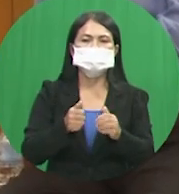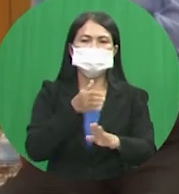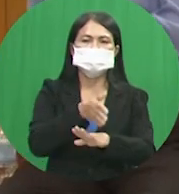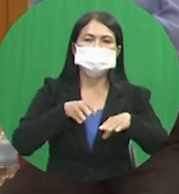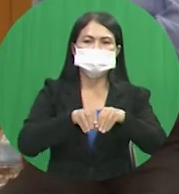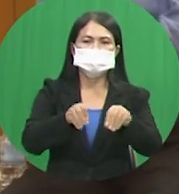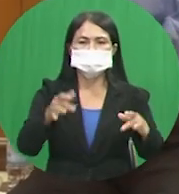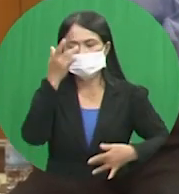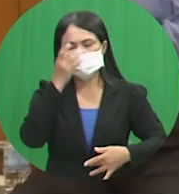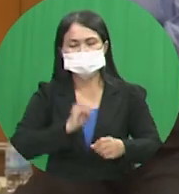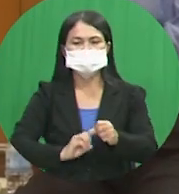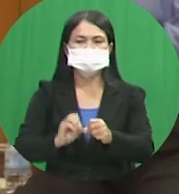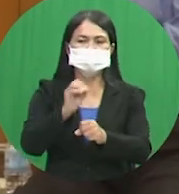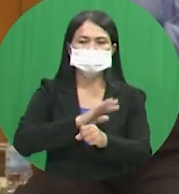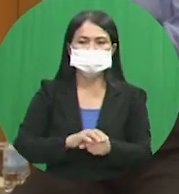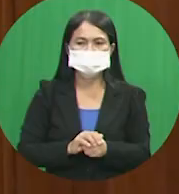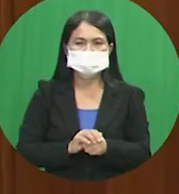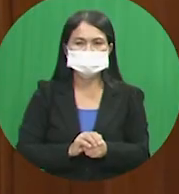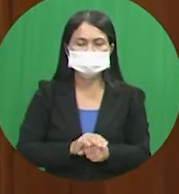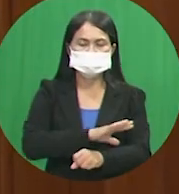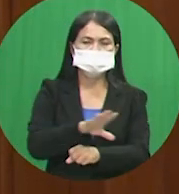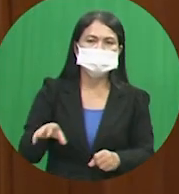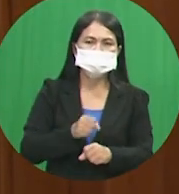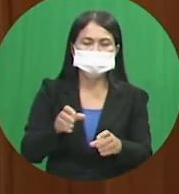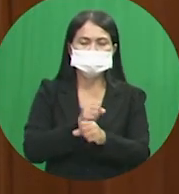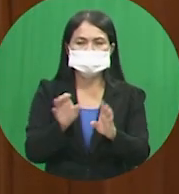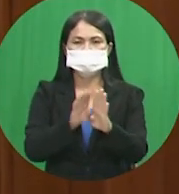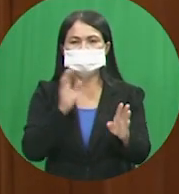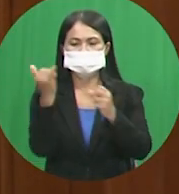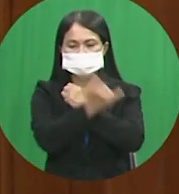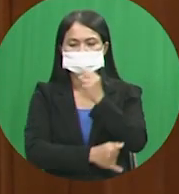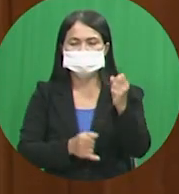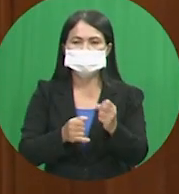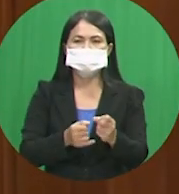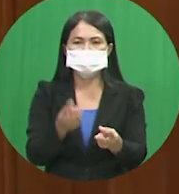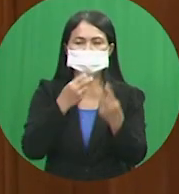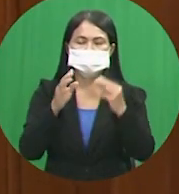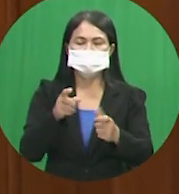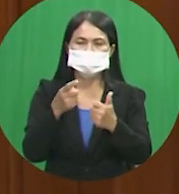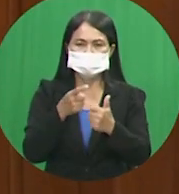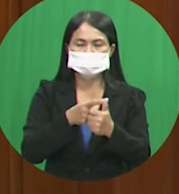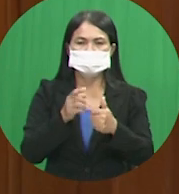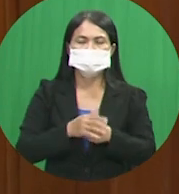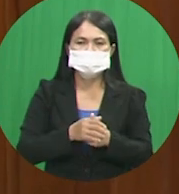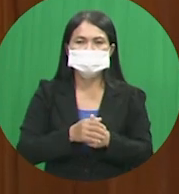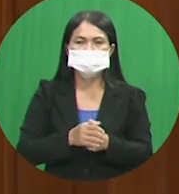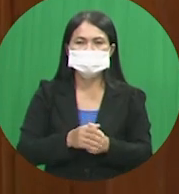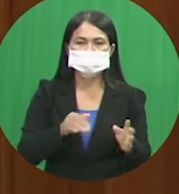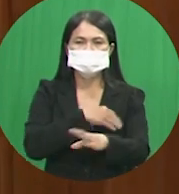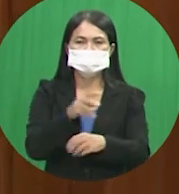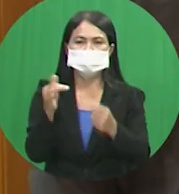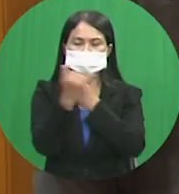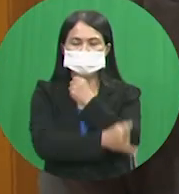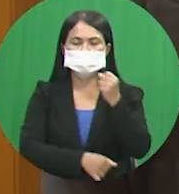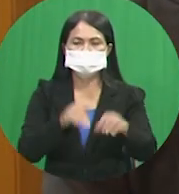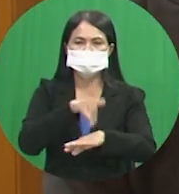ริจริดาในจุมือโควิดดับระบุนหากกัมพูชีก็บานบ้าประเทศตัวพิเศษที่จอดบงเกขนองจำนำประเทศจี